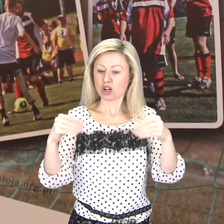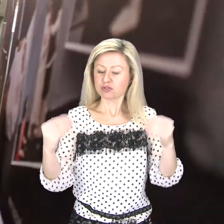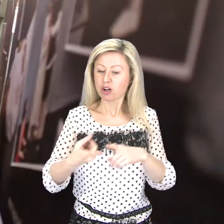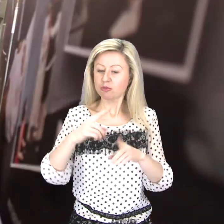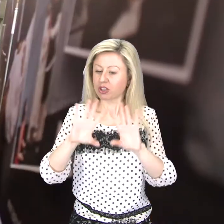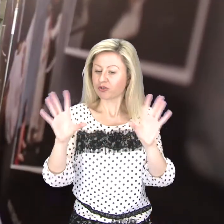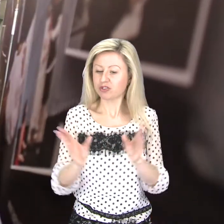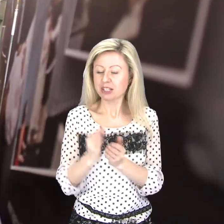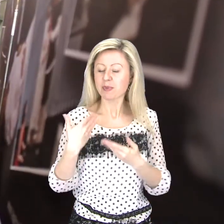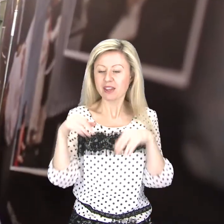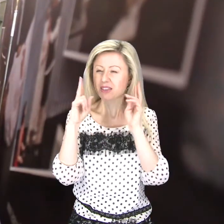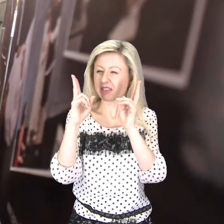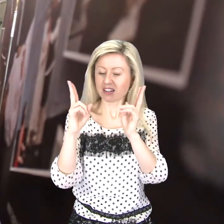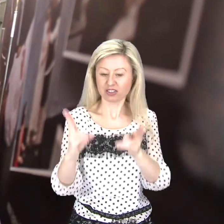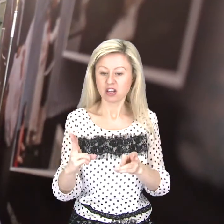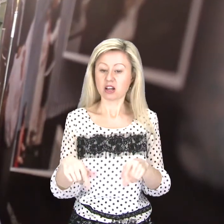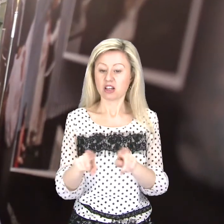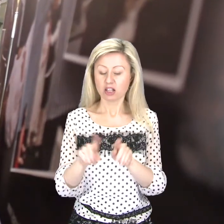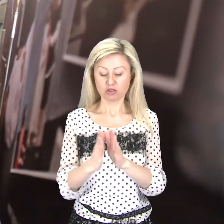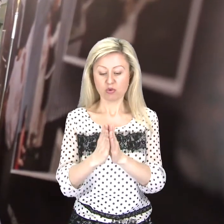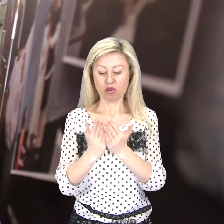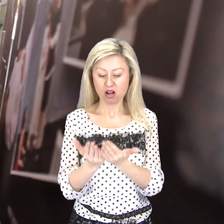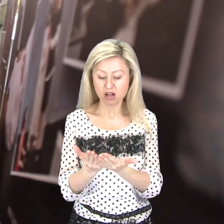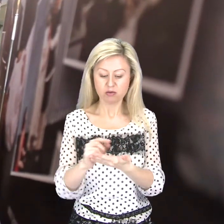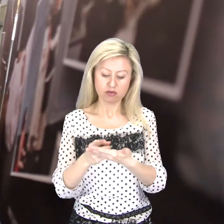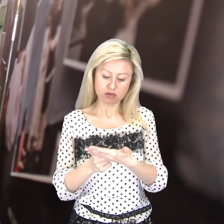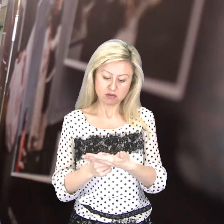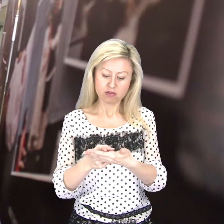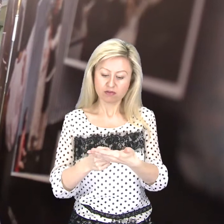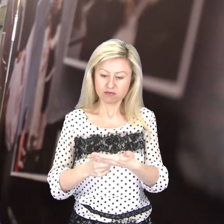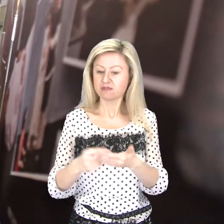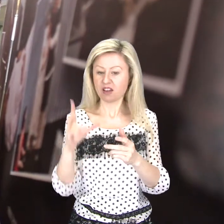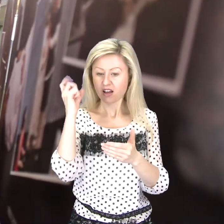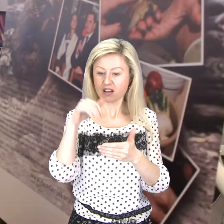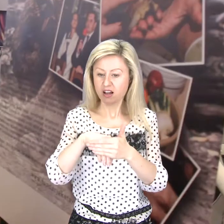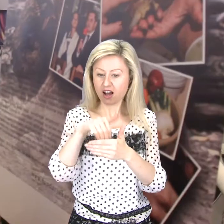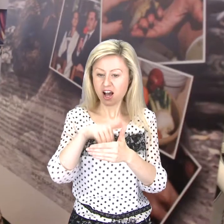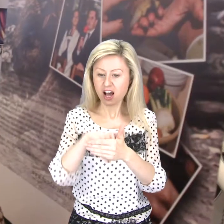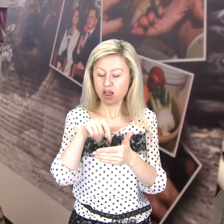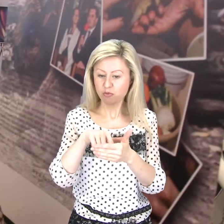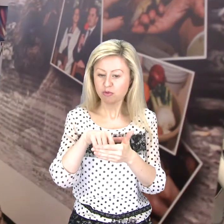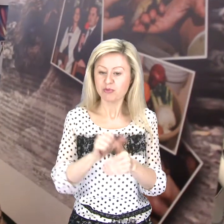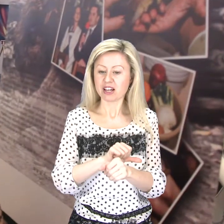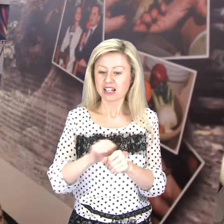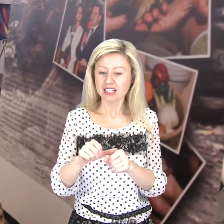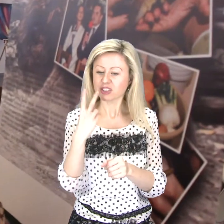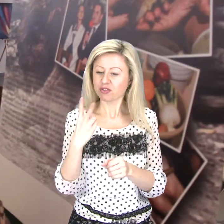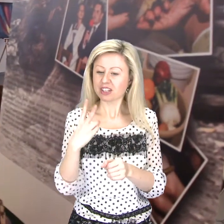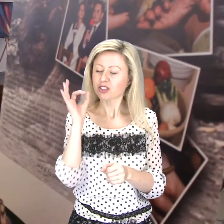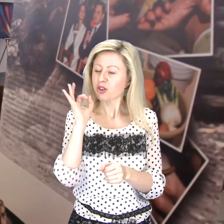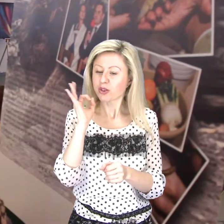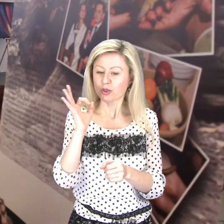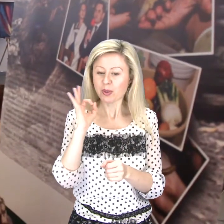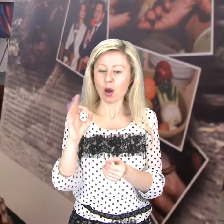wszystkim mam taką nadzieję, że ten album będzie też jakimś takim wykładnikiem, że będzie też przykładem dobrych praktyk